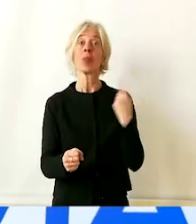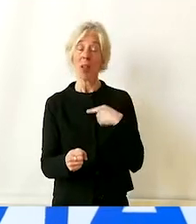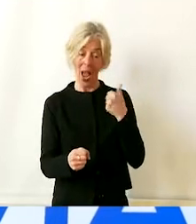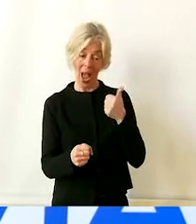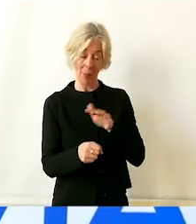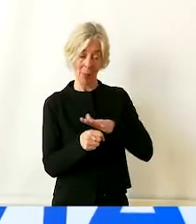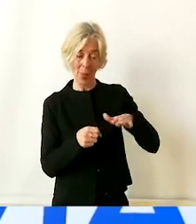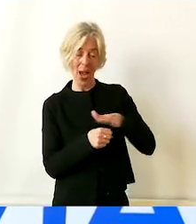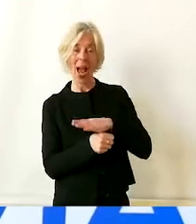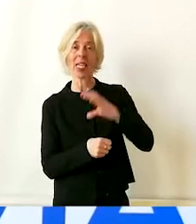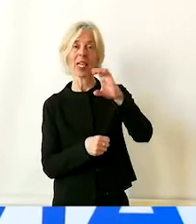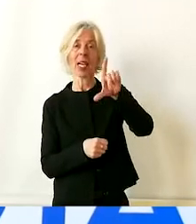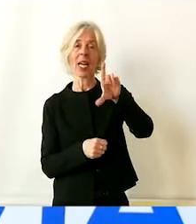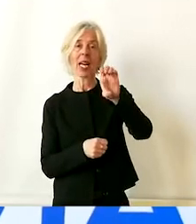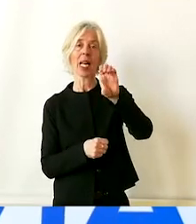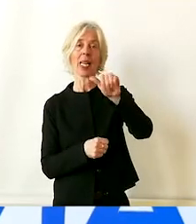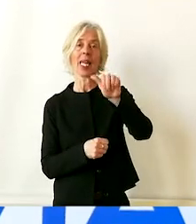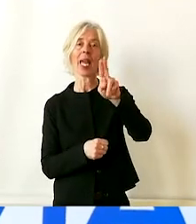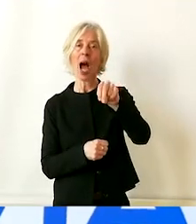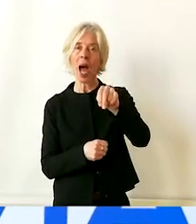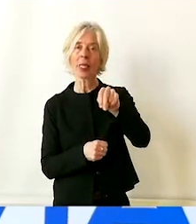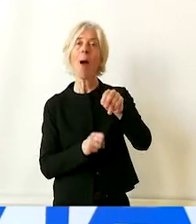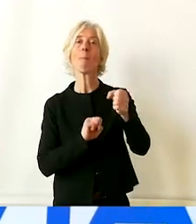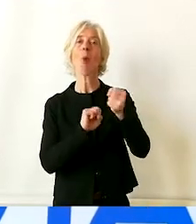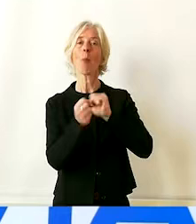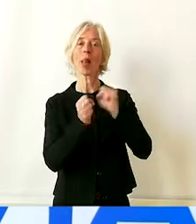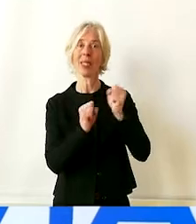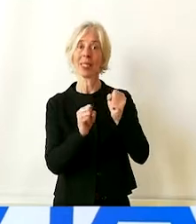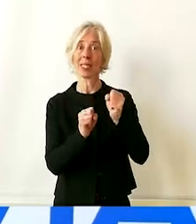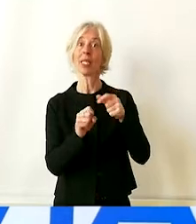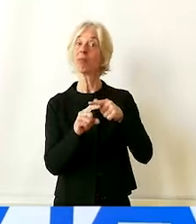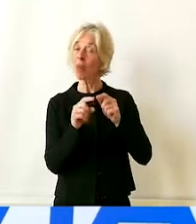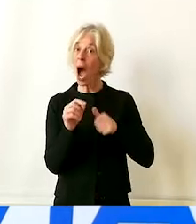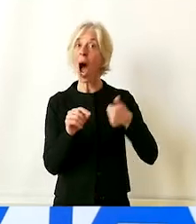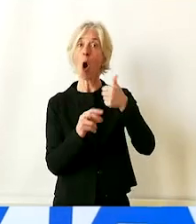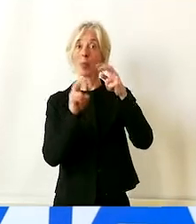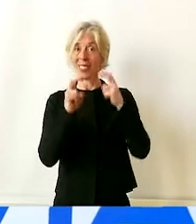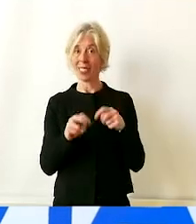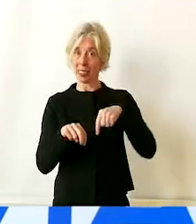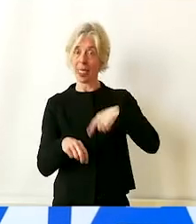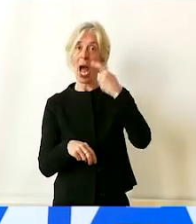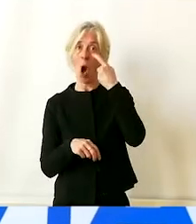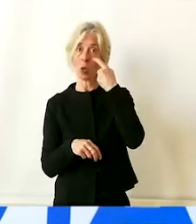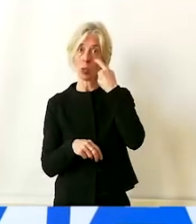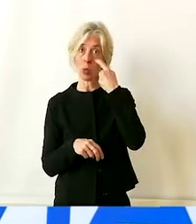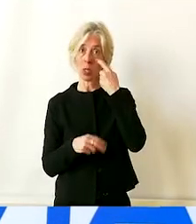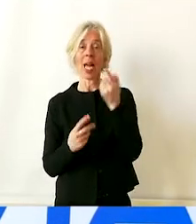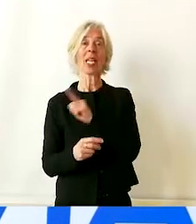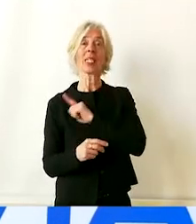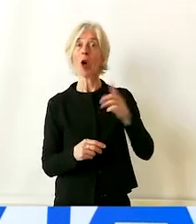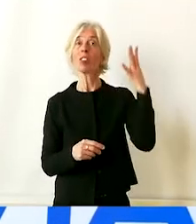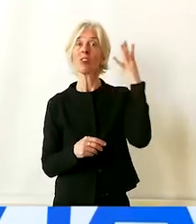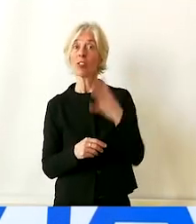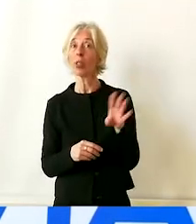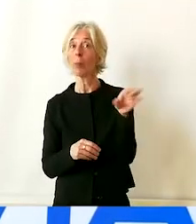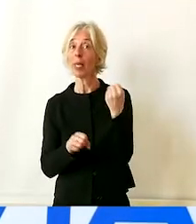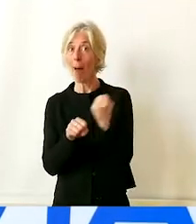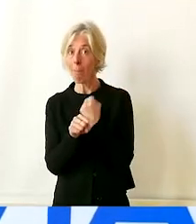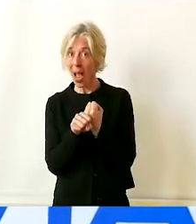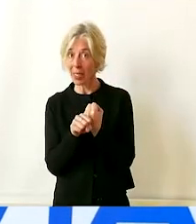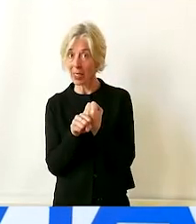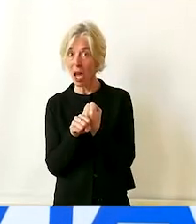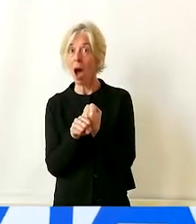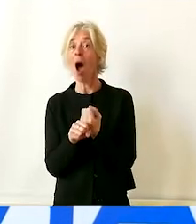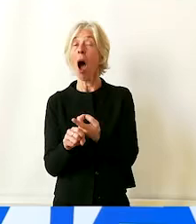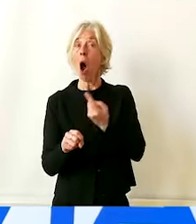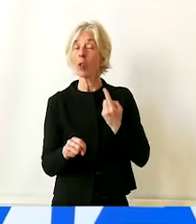seine Europazentrale in Augsburg mit über 1.100 Mitarbeitern aus 44 Nationen. Diese